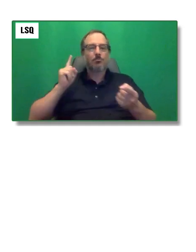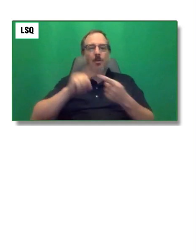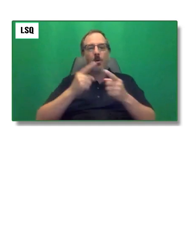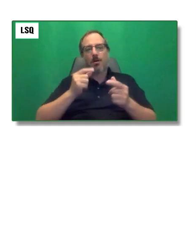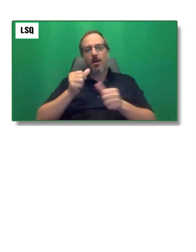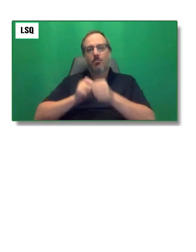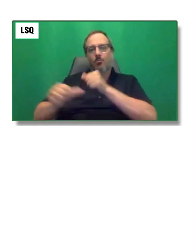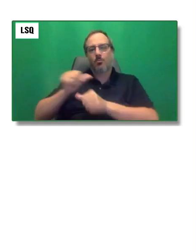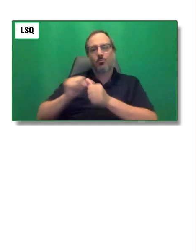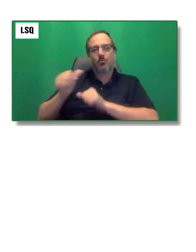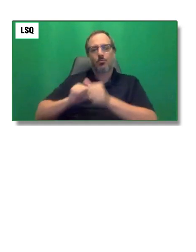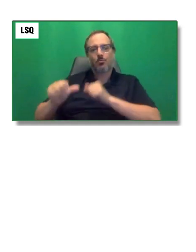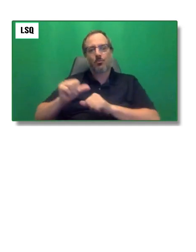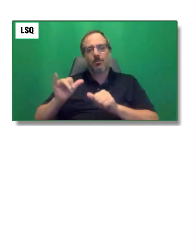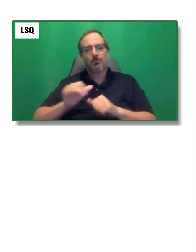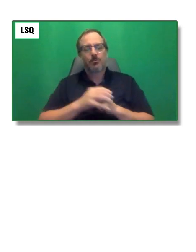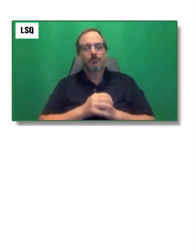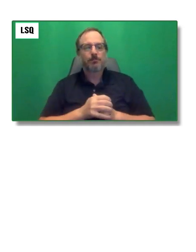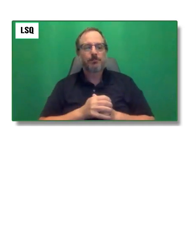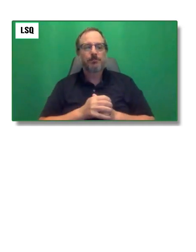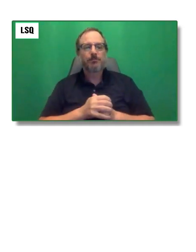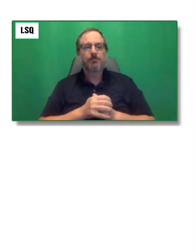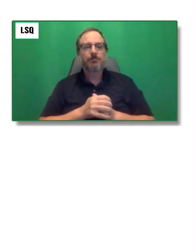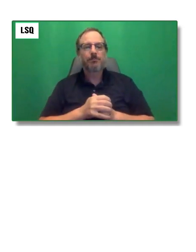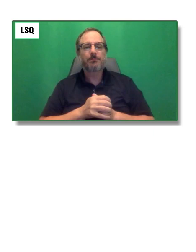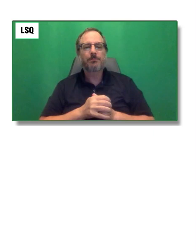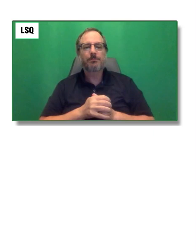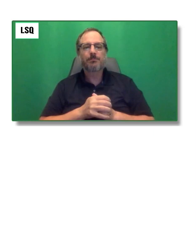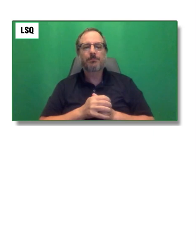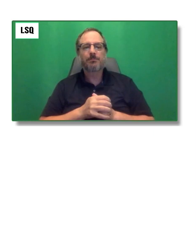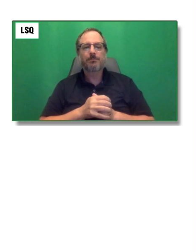n'est-ce pas? Oui, tout à fait. C'est exact.